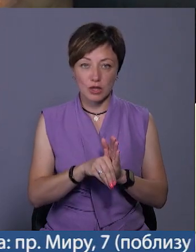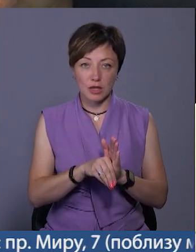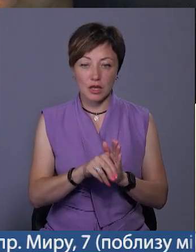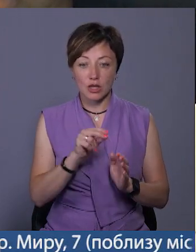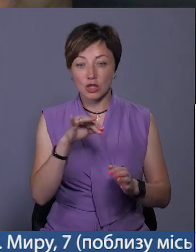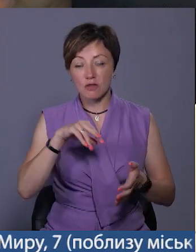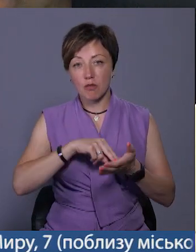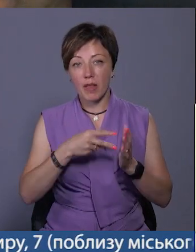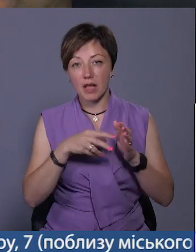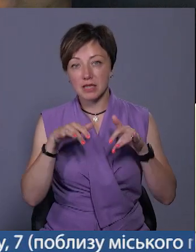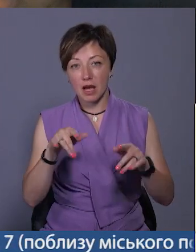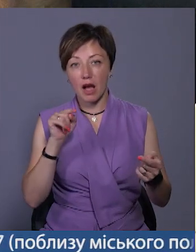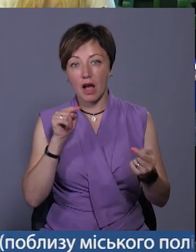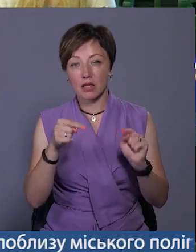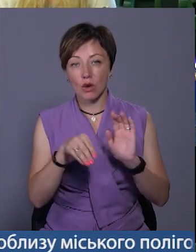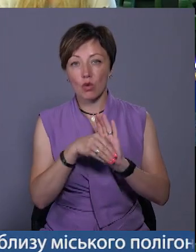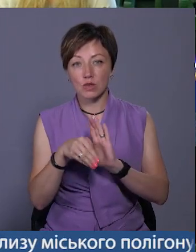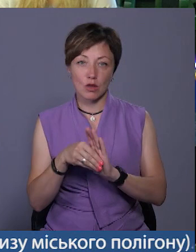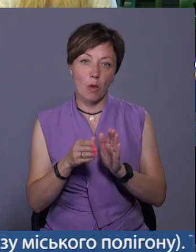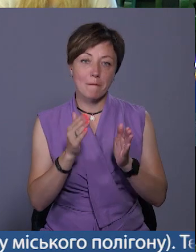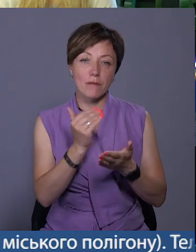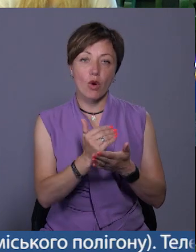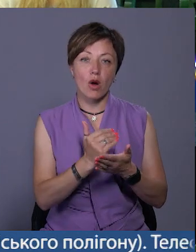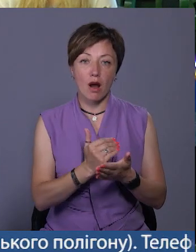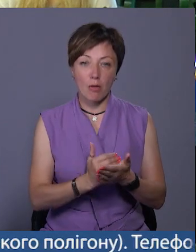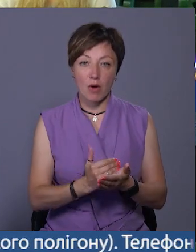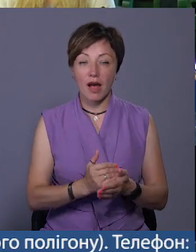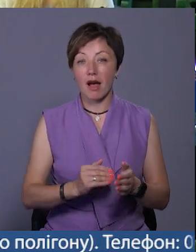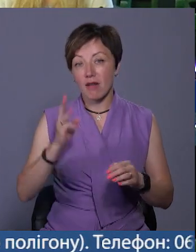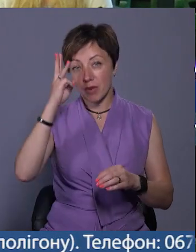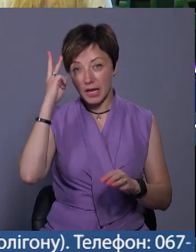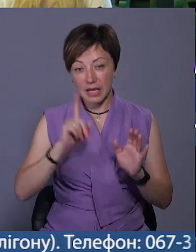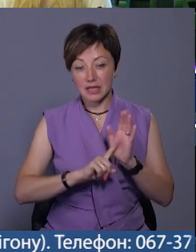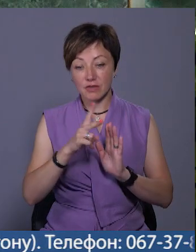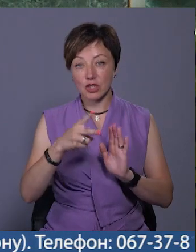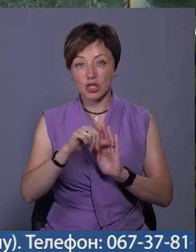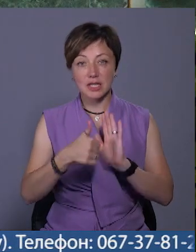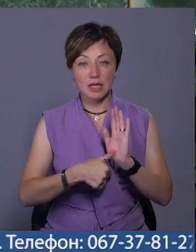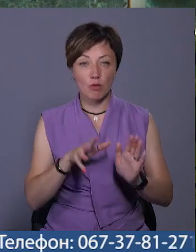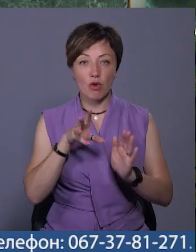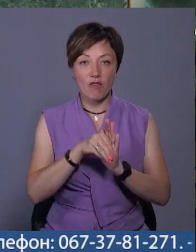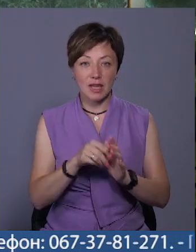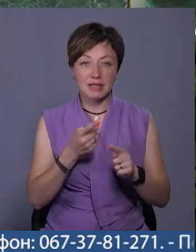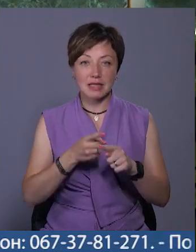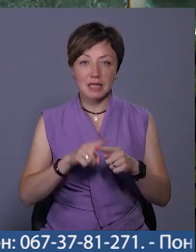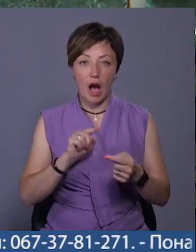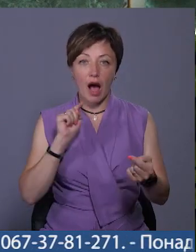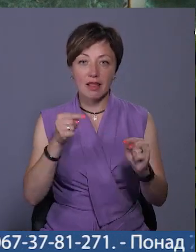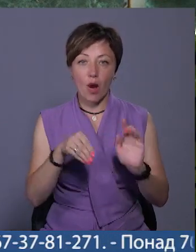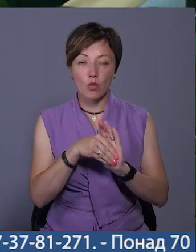чи в план заходів, чи в антикорупційну програму. У Хмельницькому з 2016-го впроваджується антикорупційна політика.